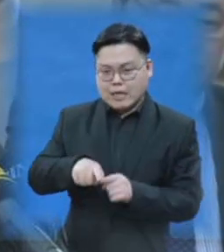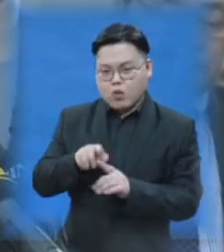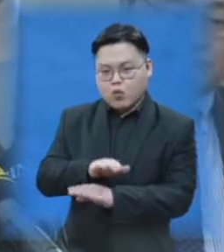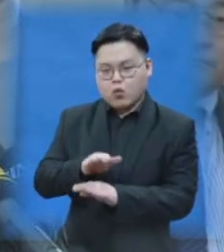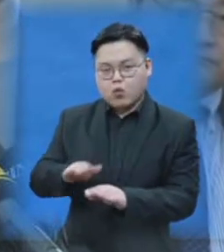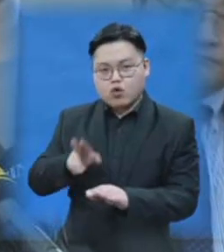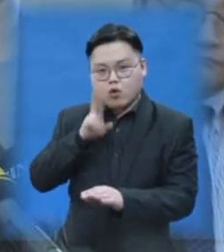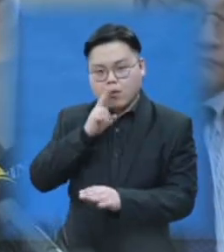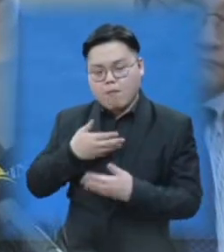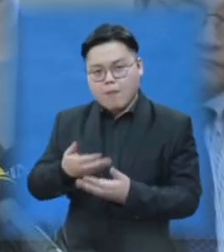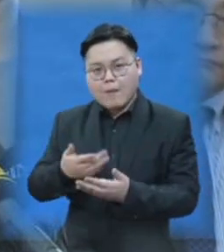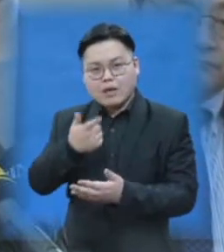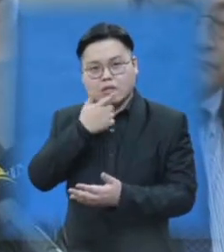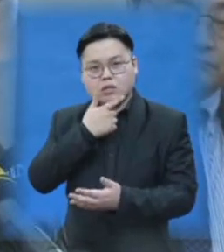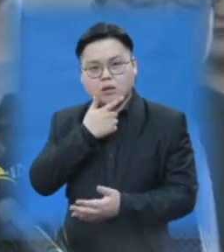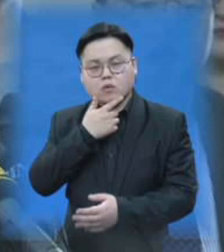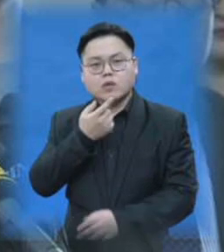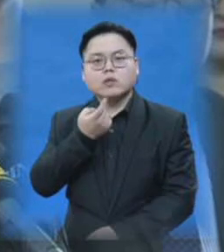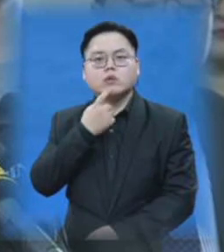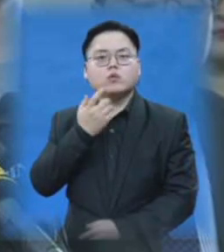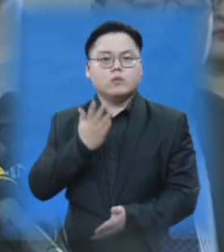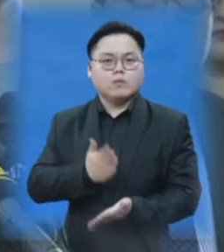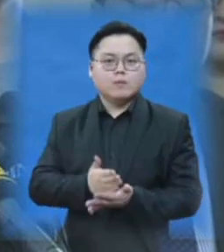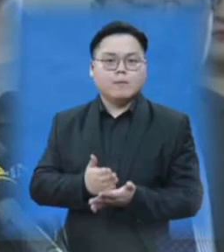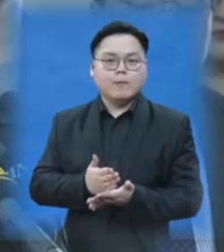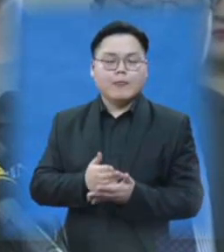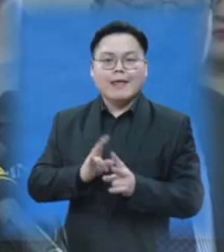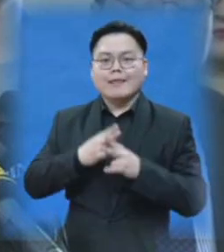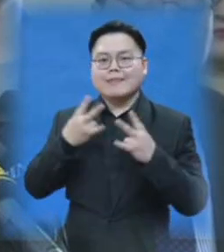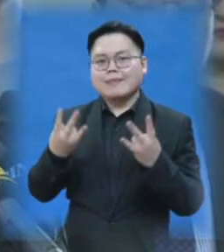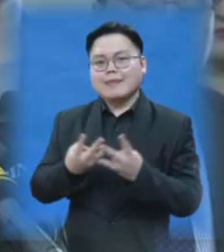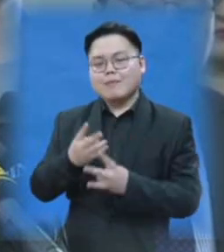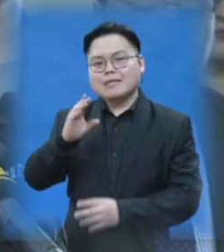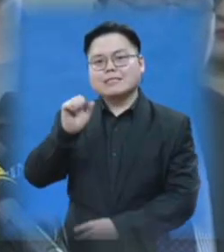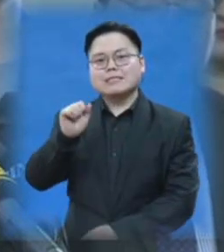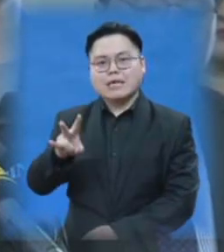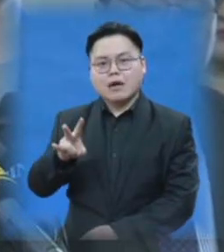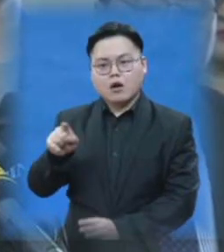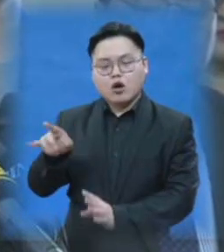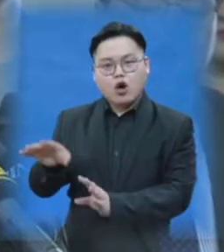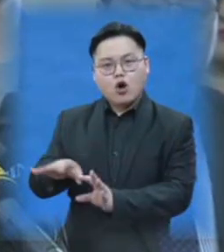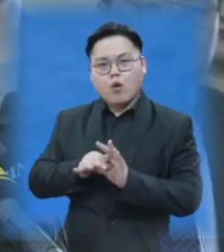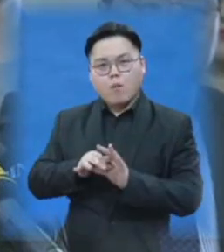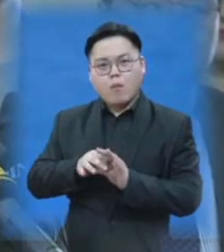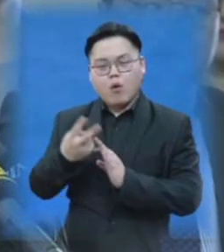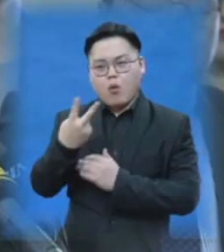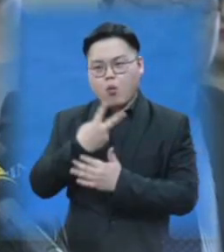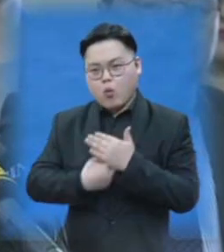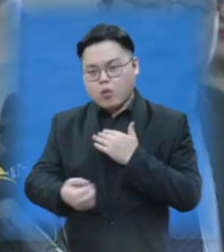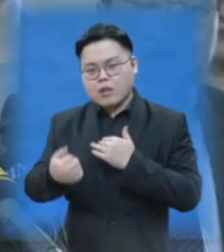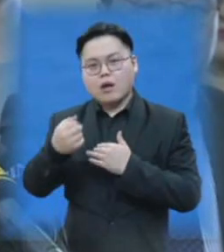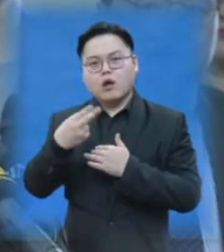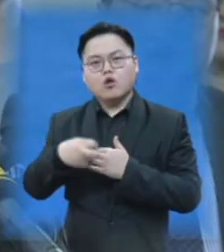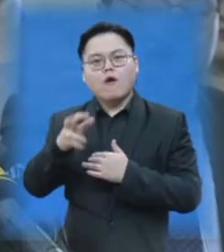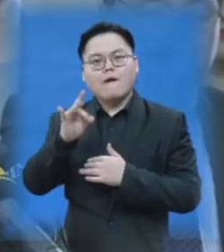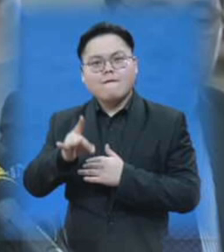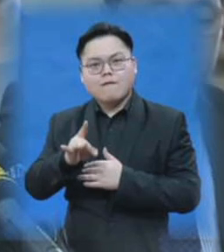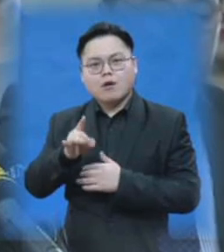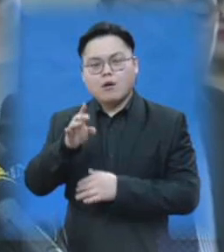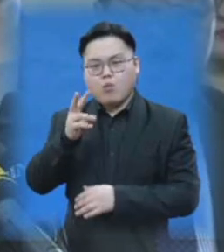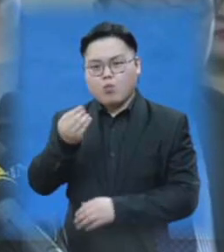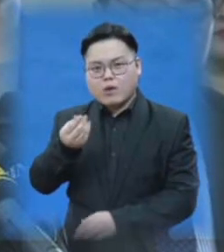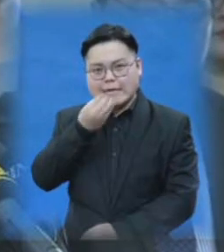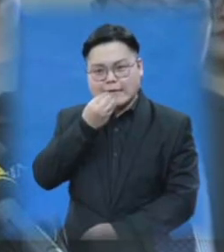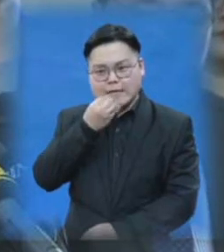гэсэн үг. Нэг хүүхдээ тэжээж чадахгүй байх. Нийгмийн сантай холбоотой томоохон баялагын булгаал өөртөө холбоотой асуудлуудыг бол одоо хууль